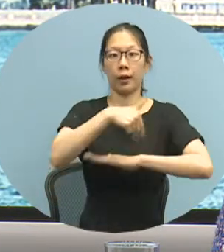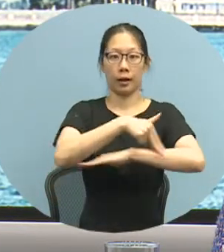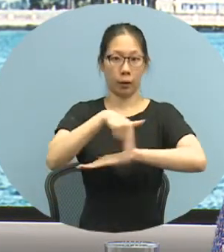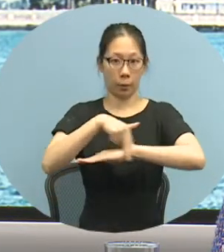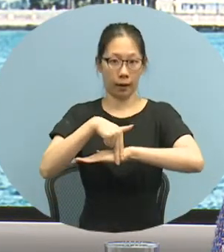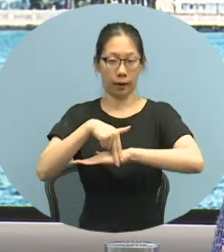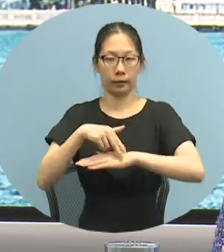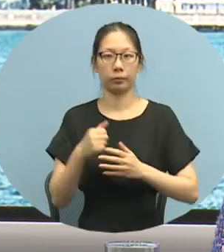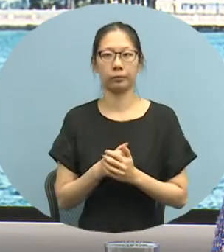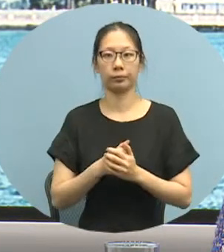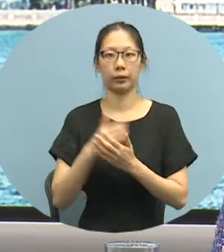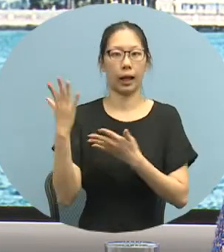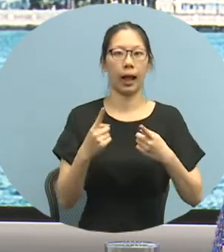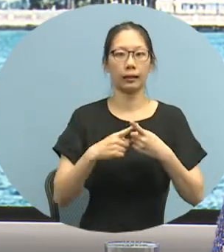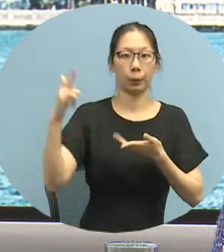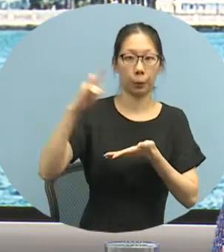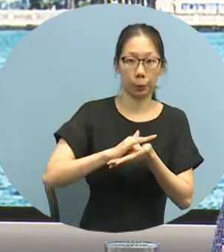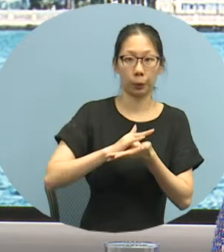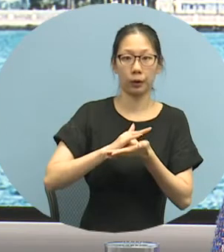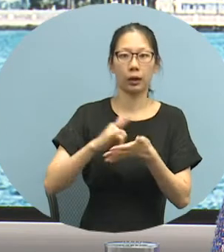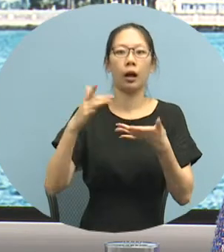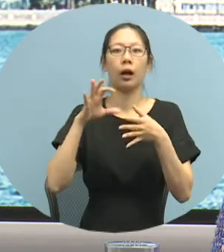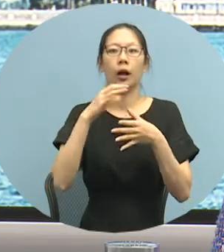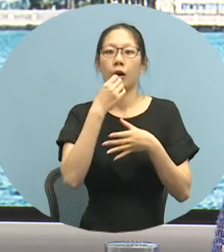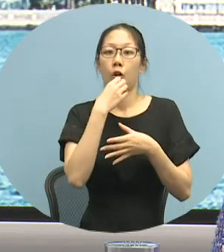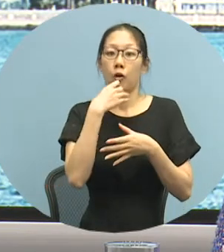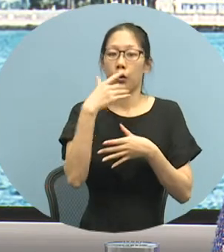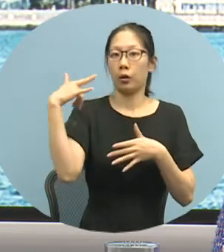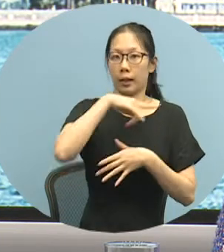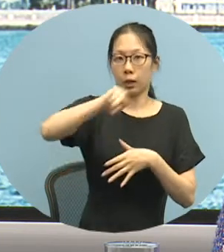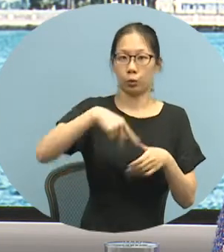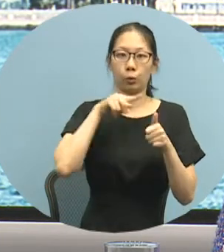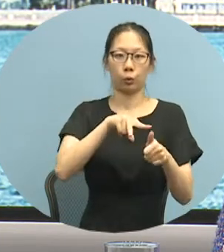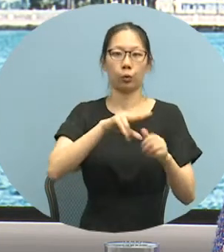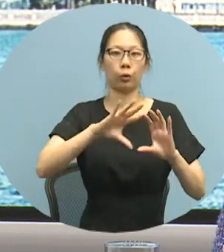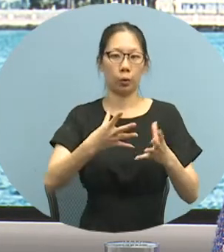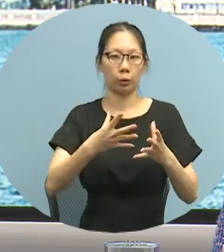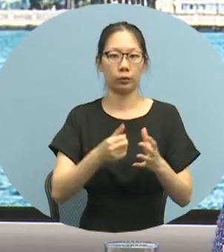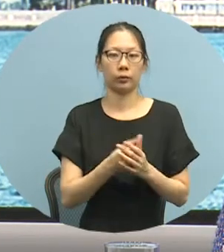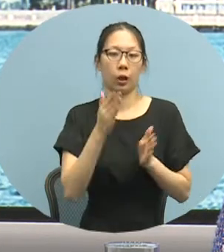呢個安排咧就係特別香港機管局咧係同佢本身